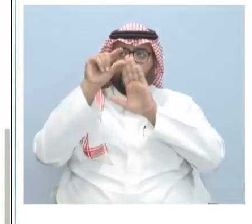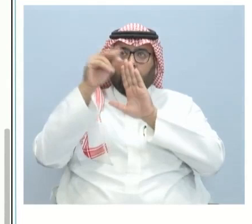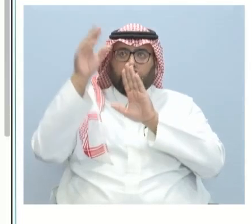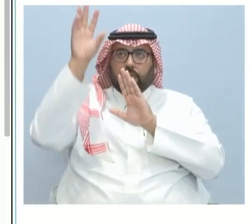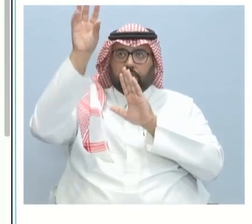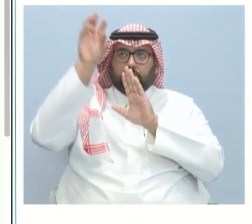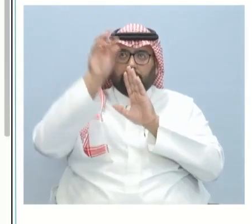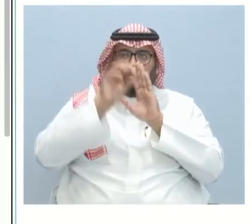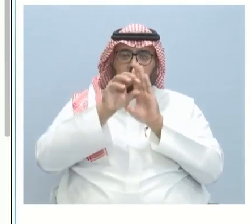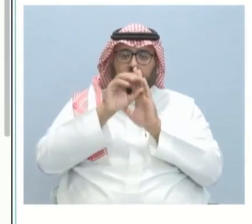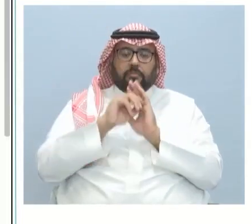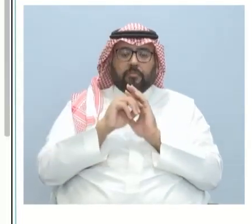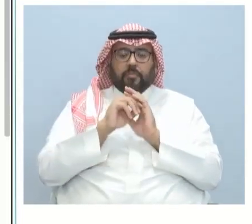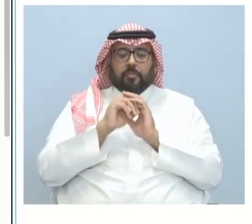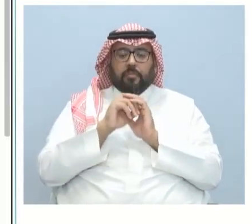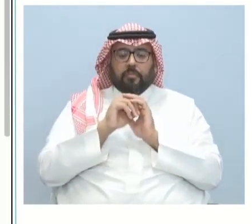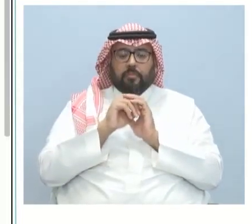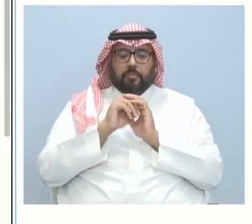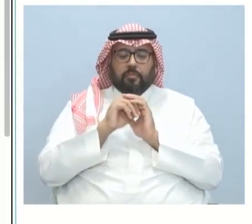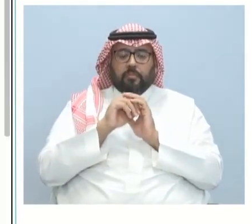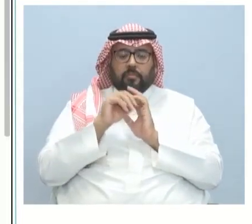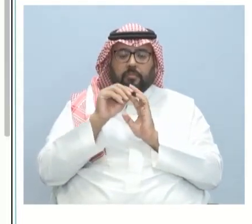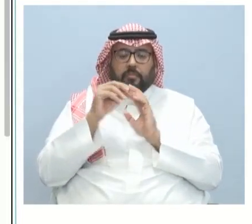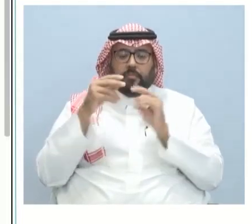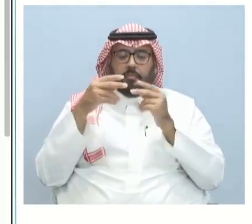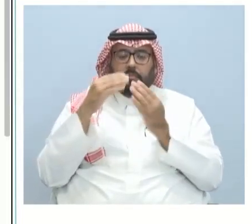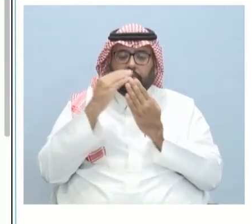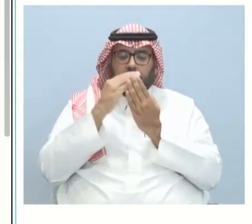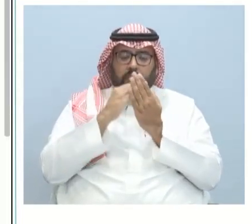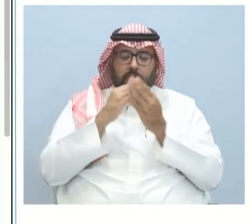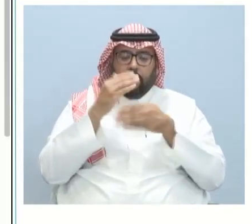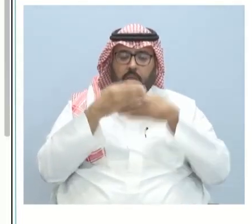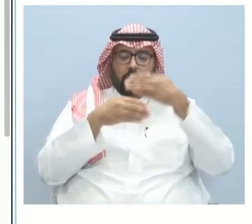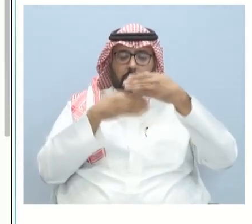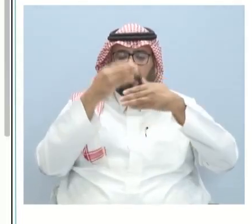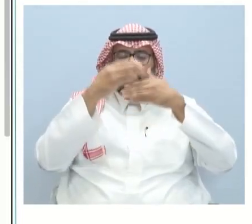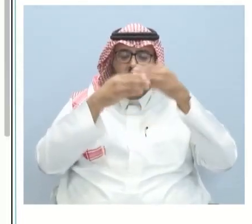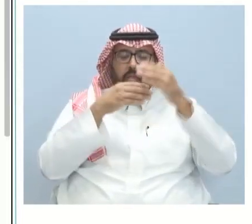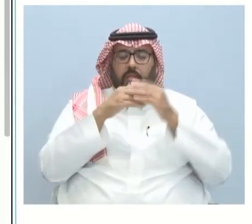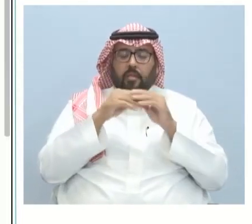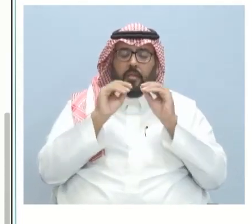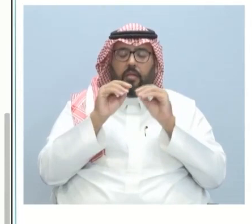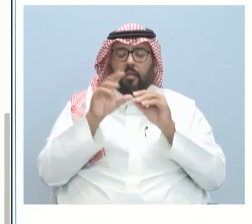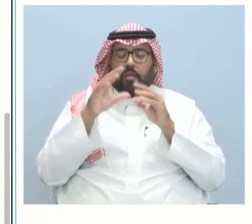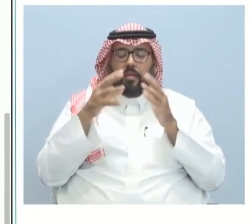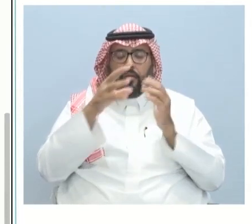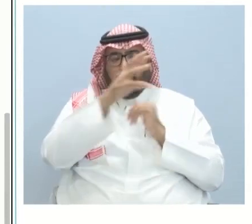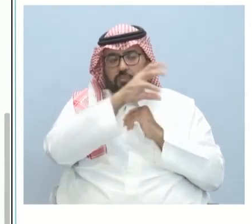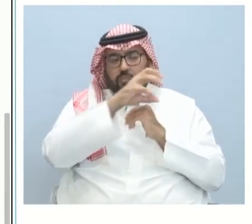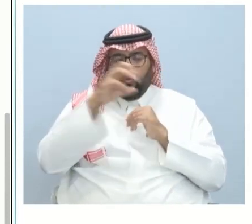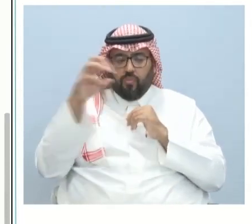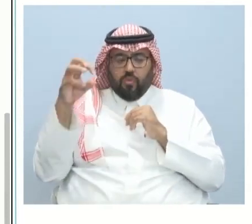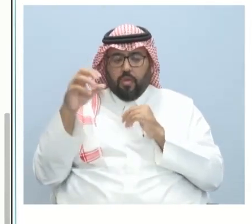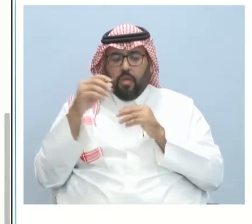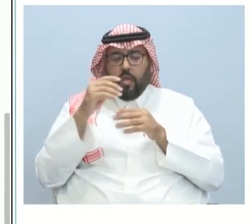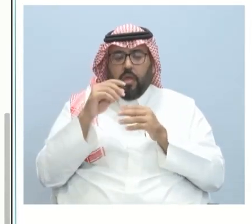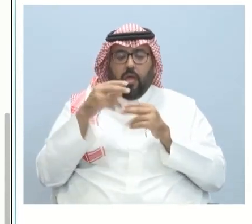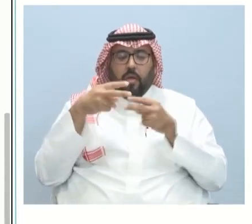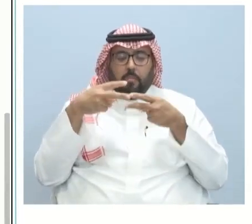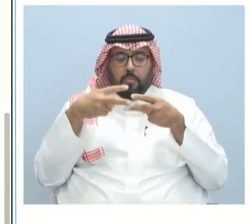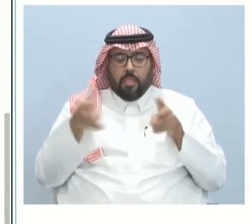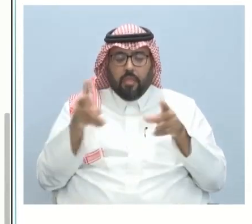ار فيكد ك في فئات لبنات الاحداث نسحب لبنات عندما